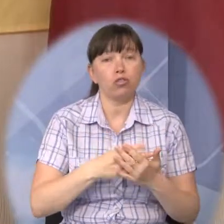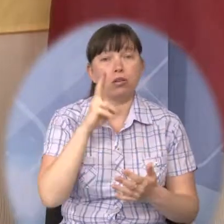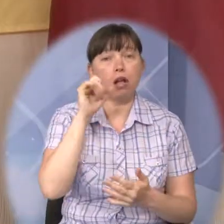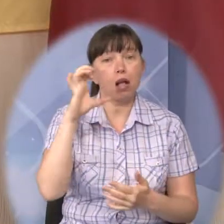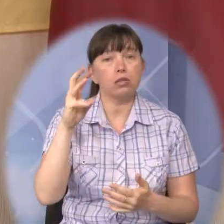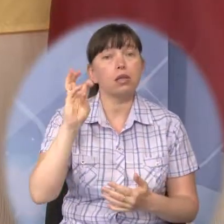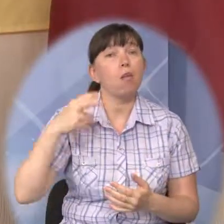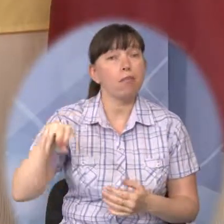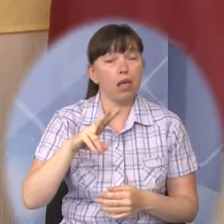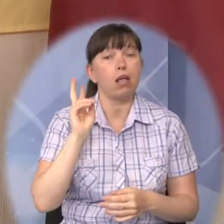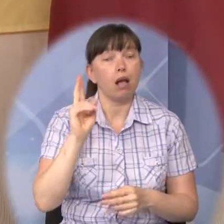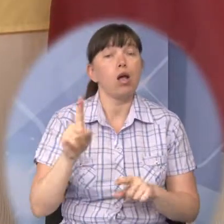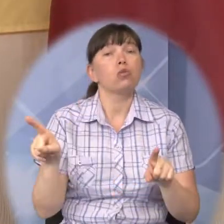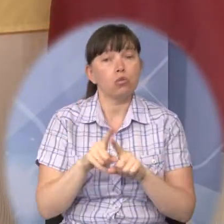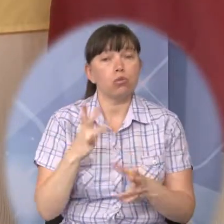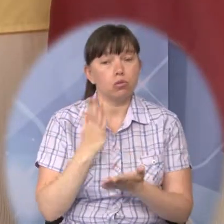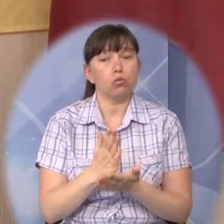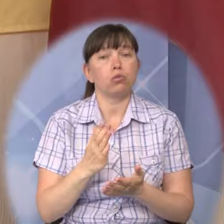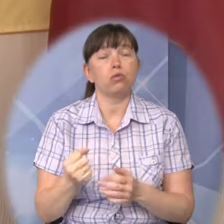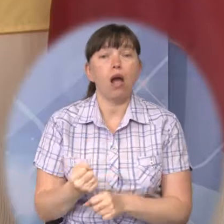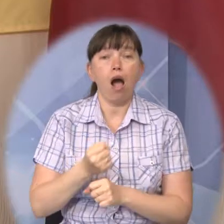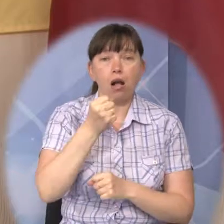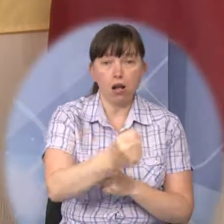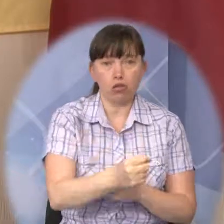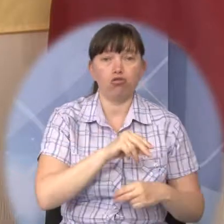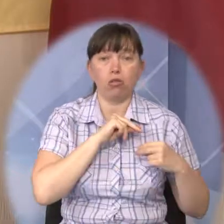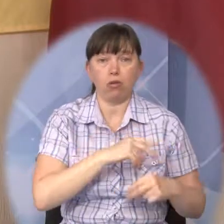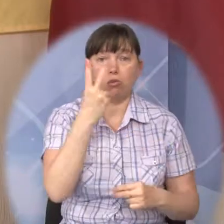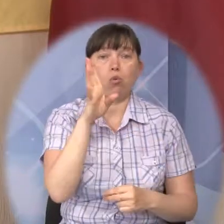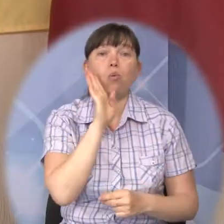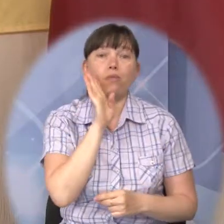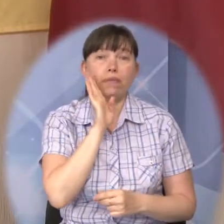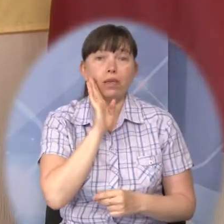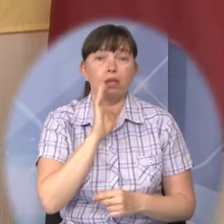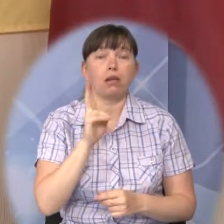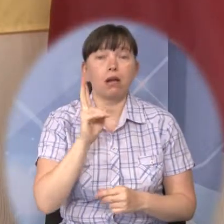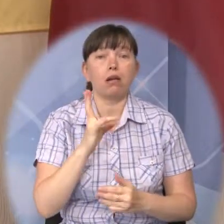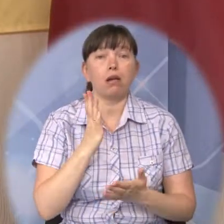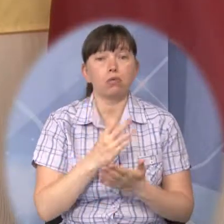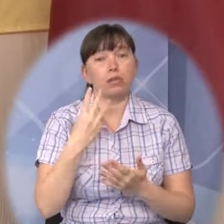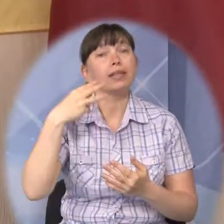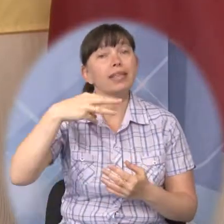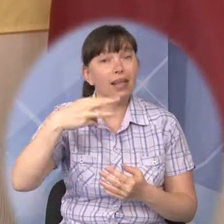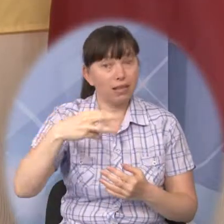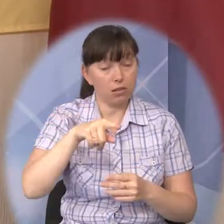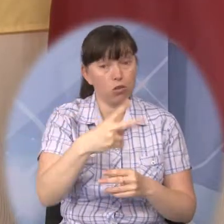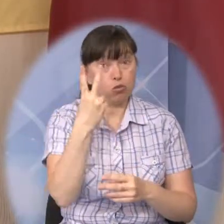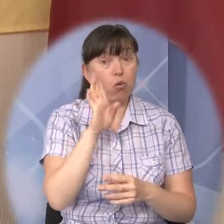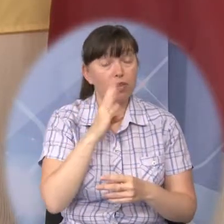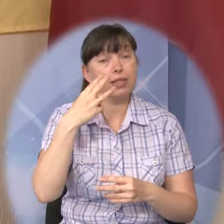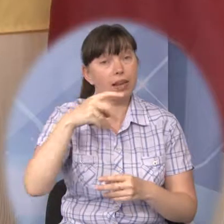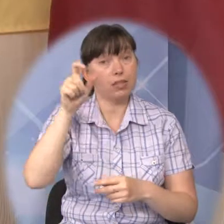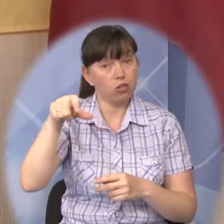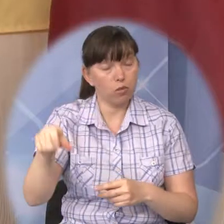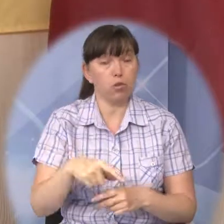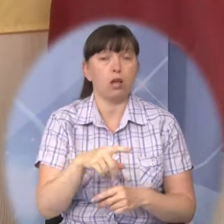Casmed, care tot avem angajate 2 fete care au grijă de 30 de